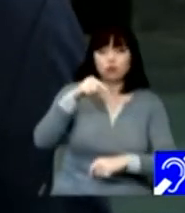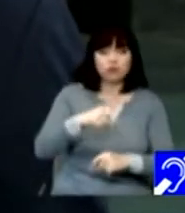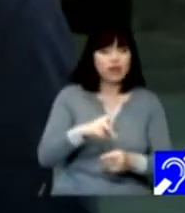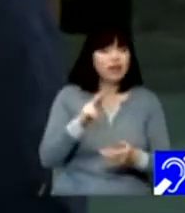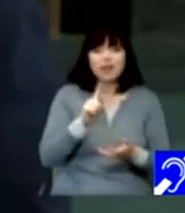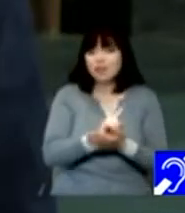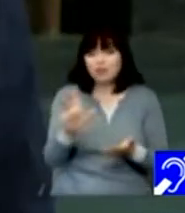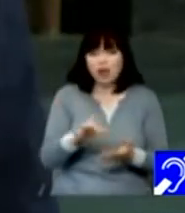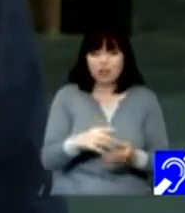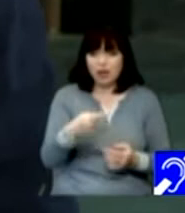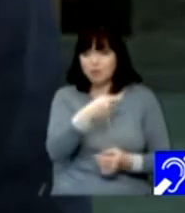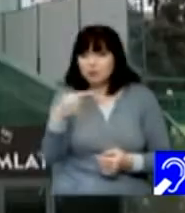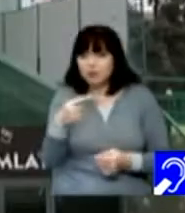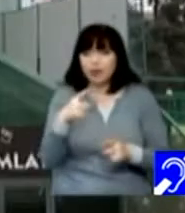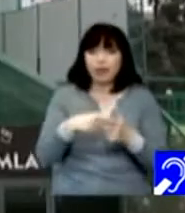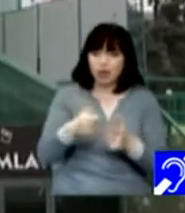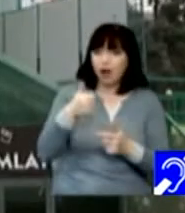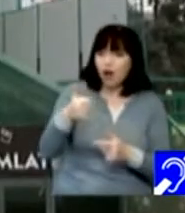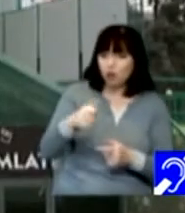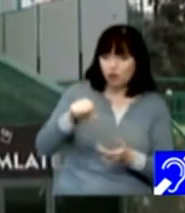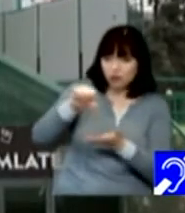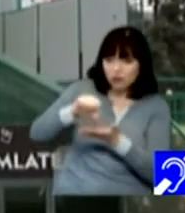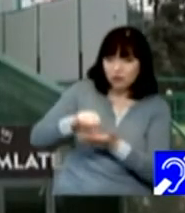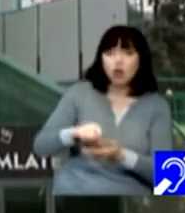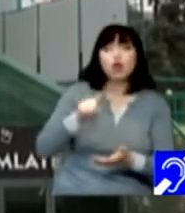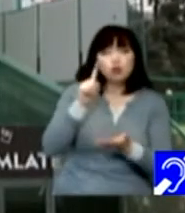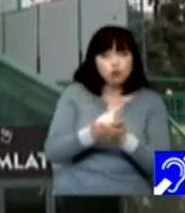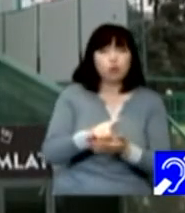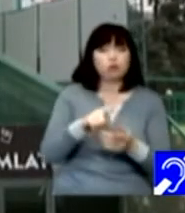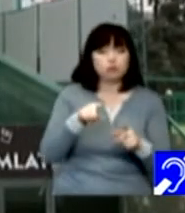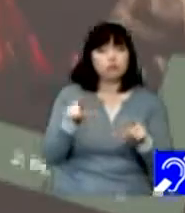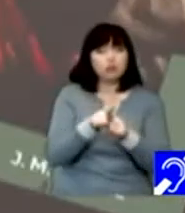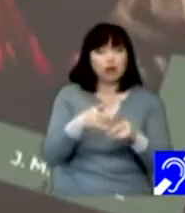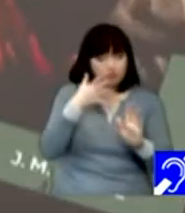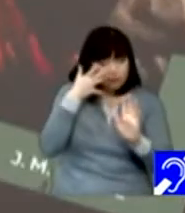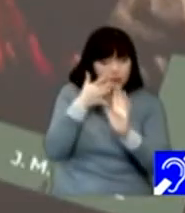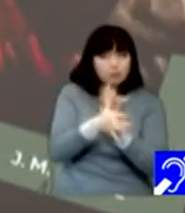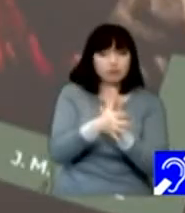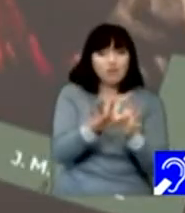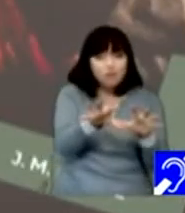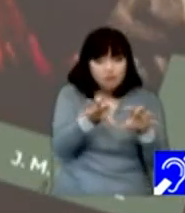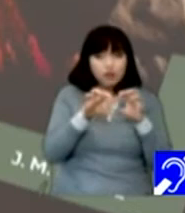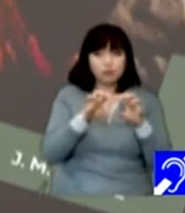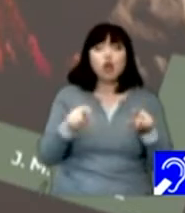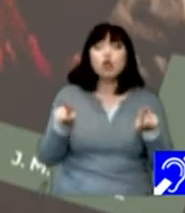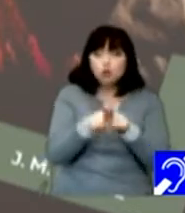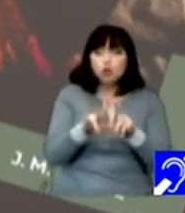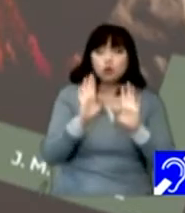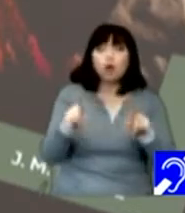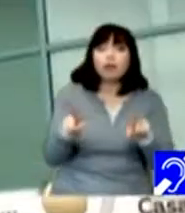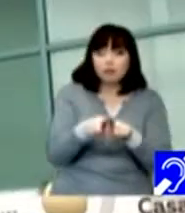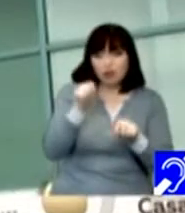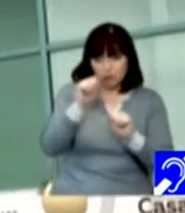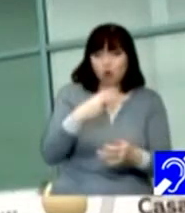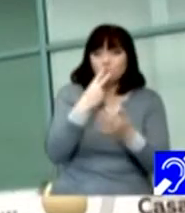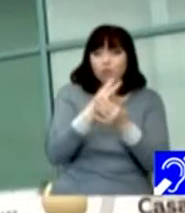rol negativ, un rol pozitiv. Trebuie să te îndrăgostești de soarta lor, trebuie să te îndrăgostești. Doar altfel el o să te accepte, doar altfel ai